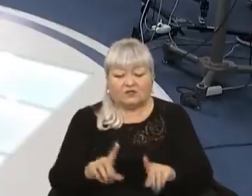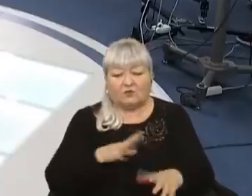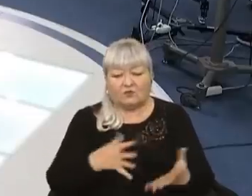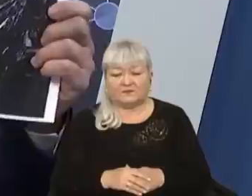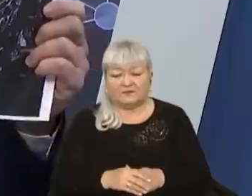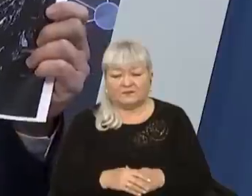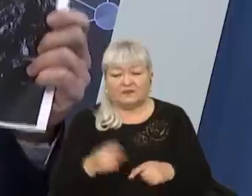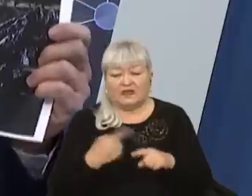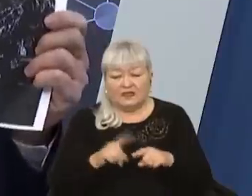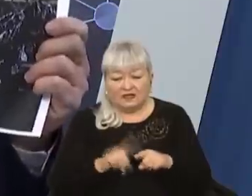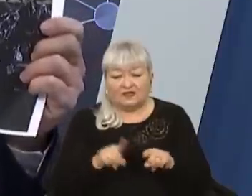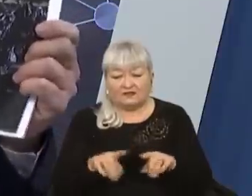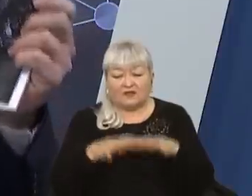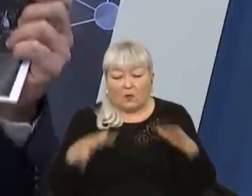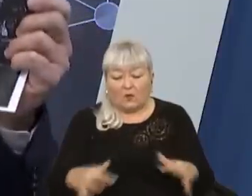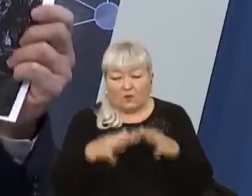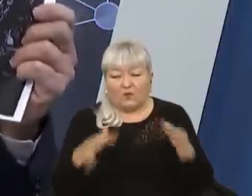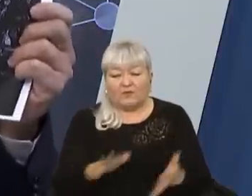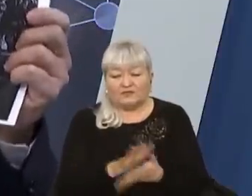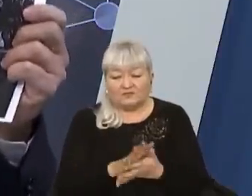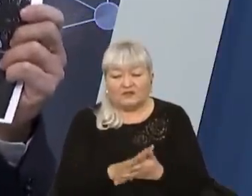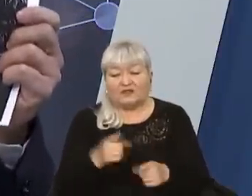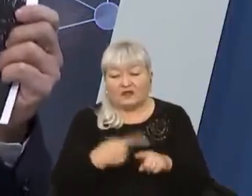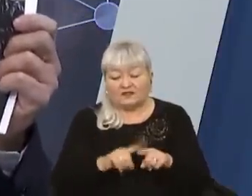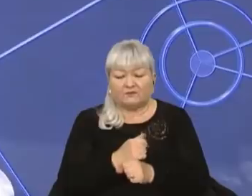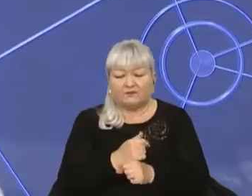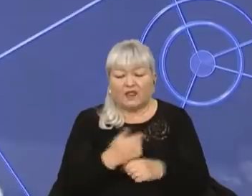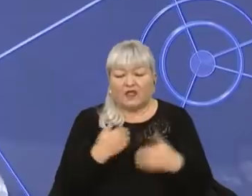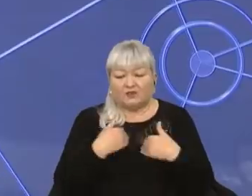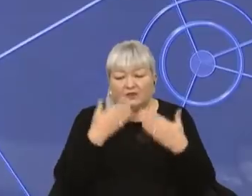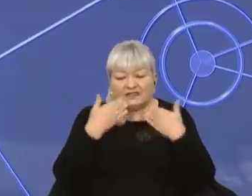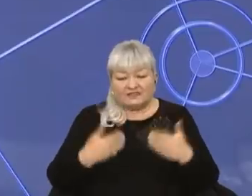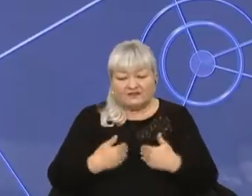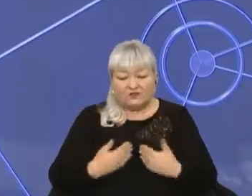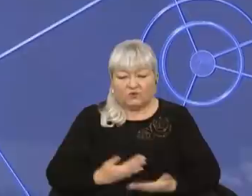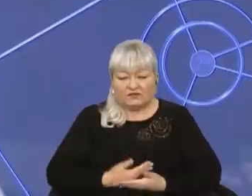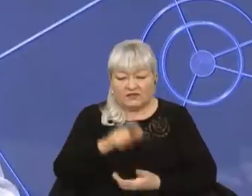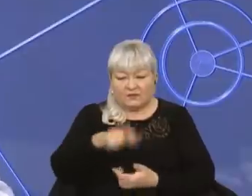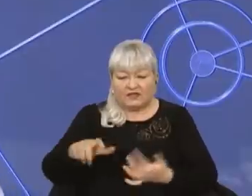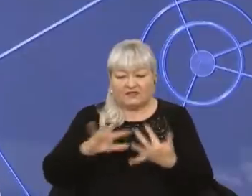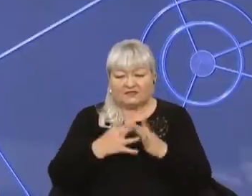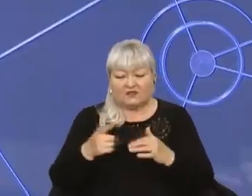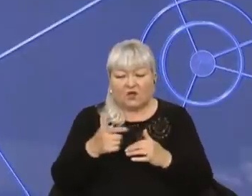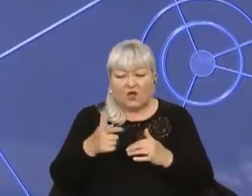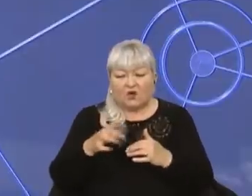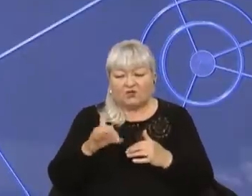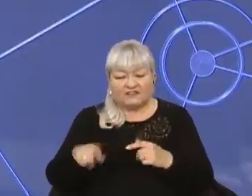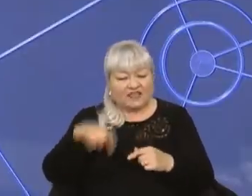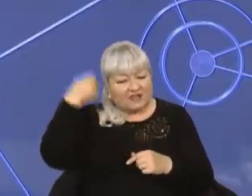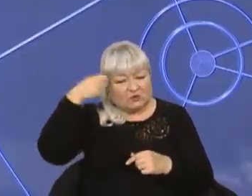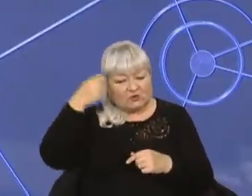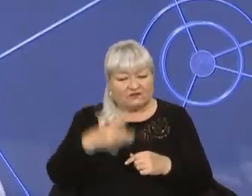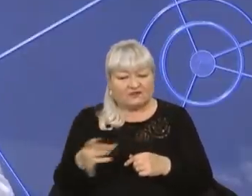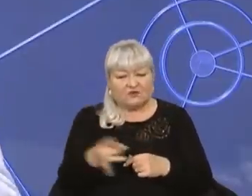слово блудством. Це оті купи сміття, це фотографії вчорашнього дня. Мешканці села Головське Турківського